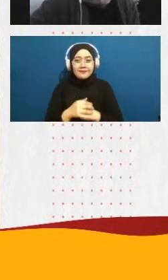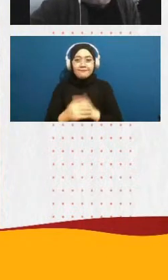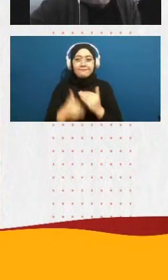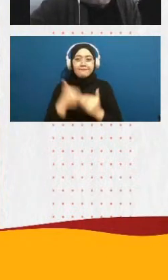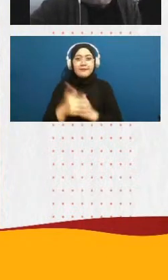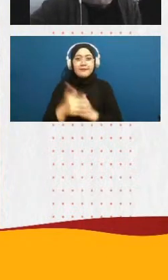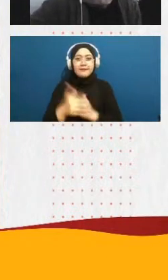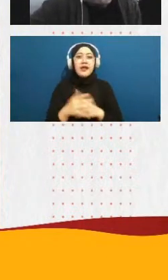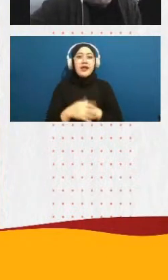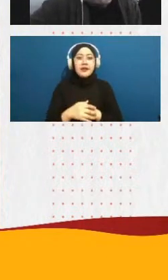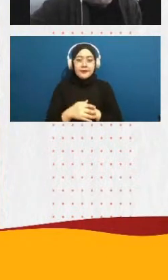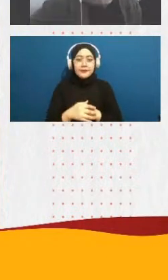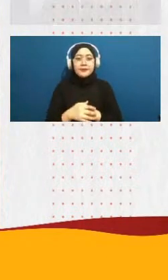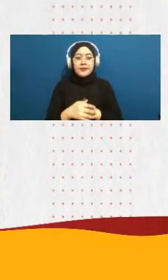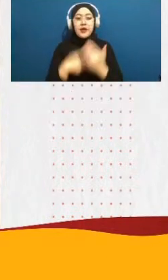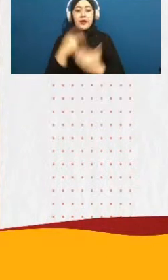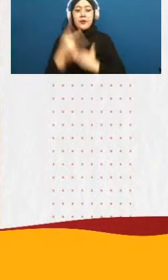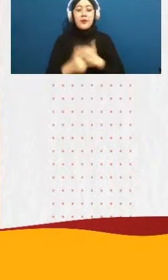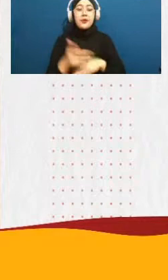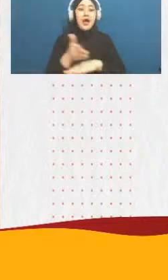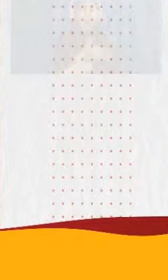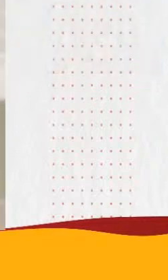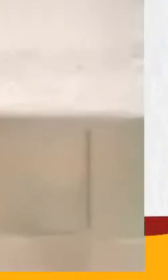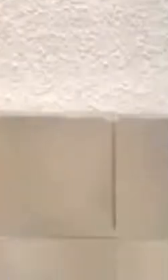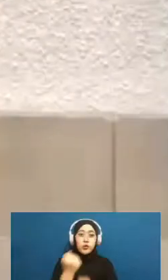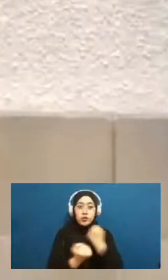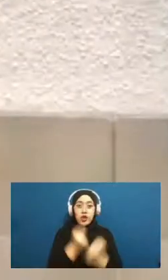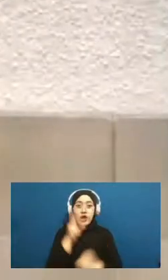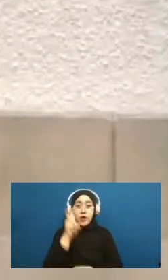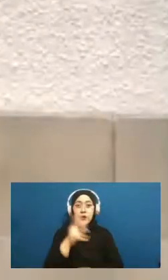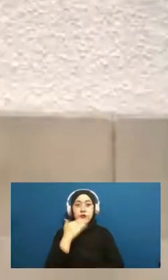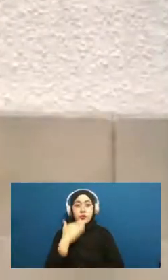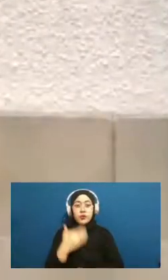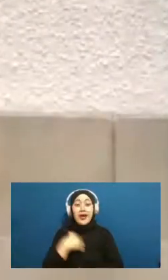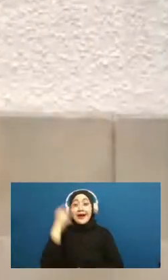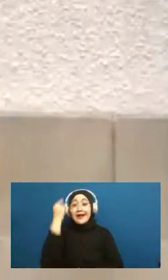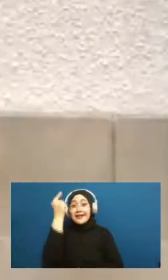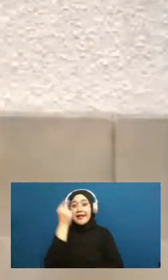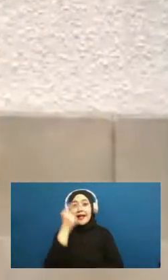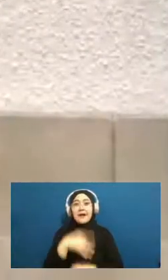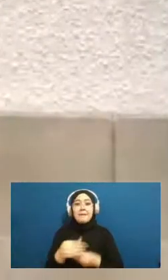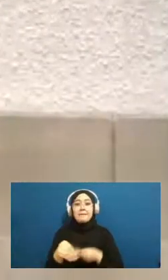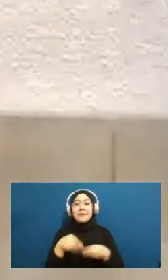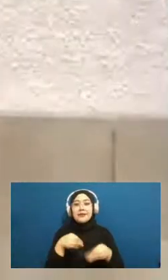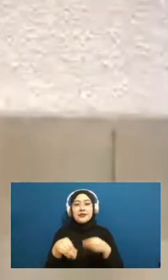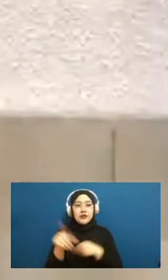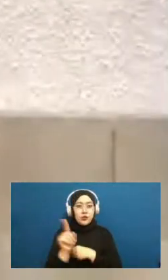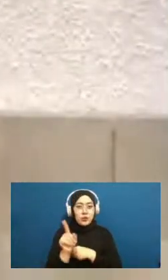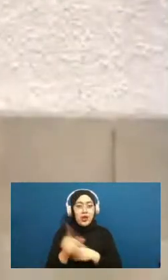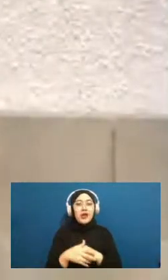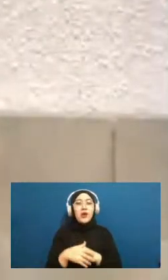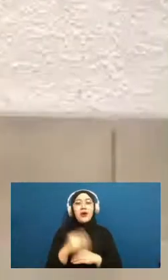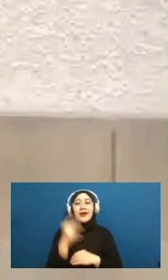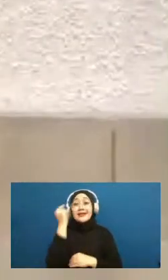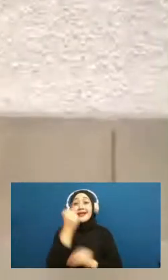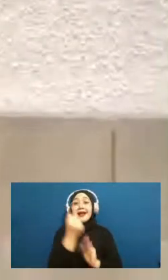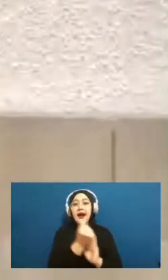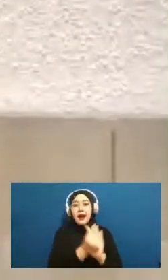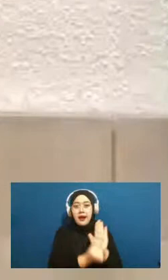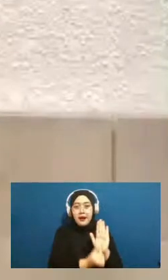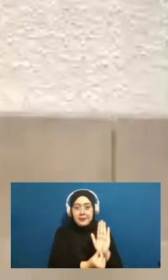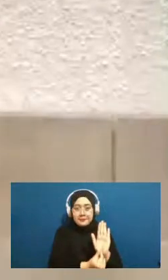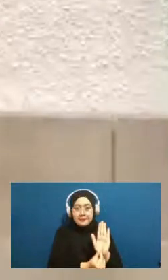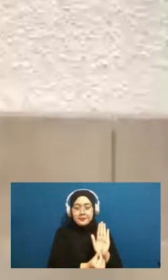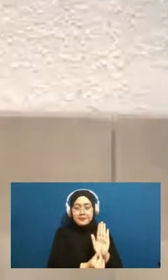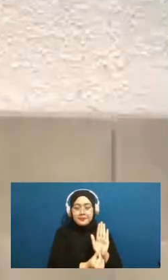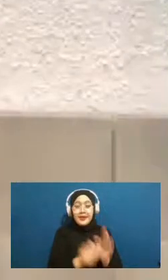projection, artinya di awal usaha pasti kita harus bikin namanya business plan atau rencana bisnis atau rencana anggaran gitu ya. Nah, dari situ kan kita tahu